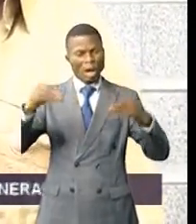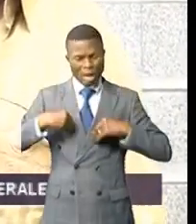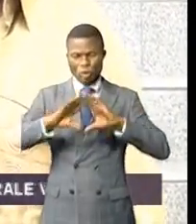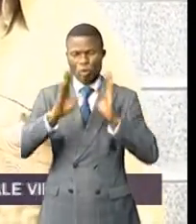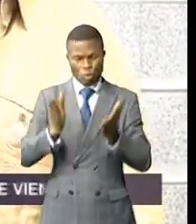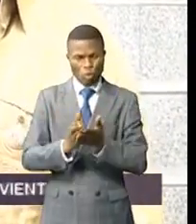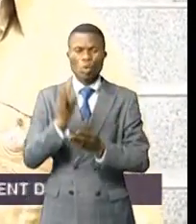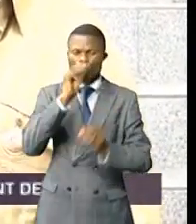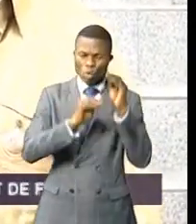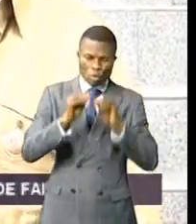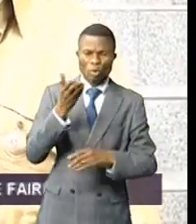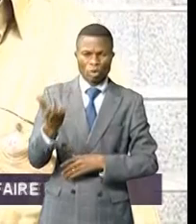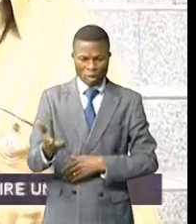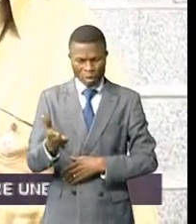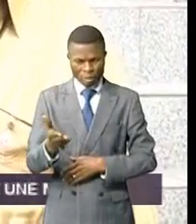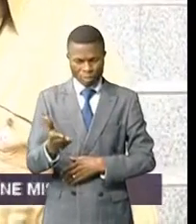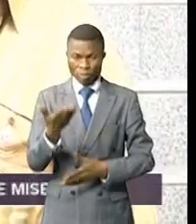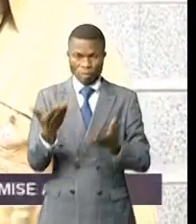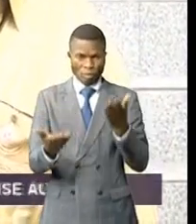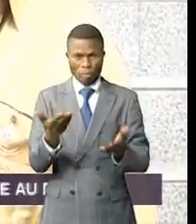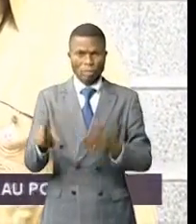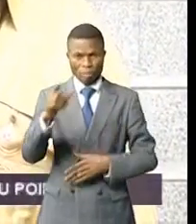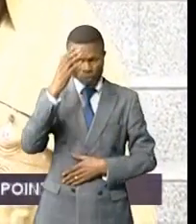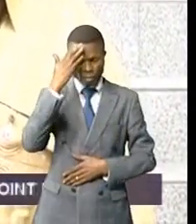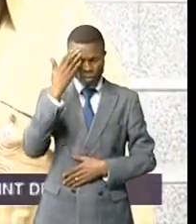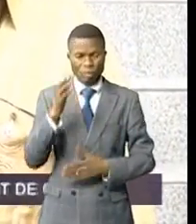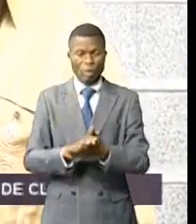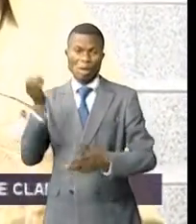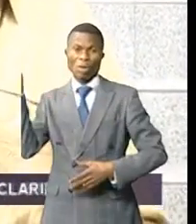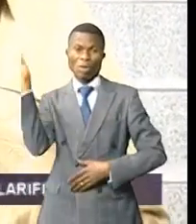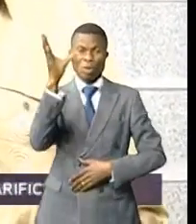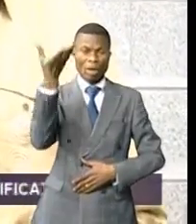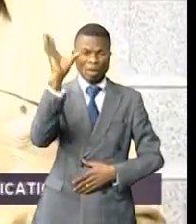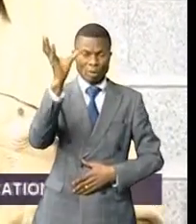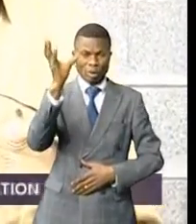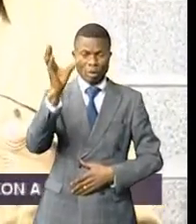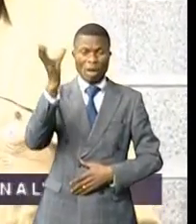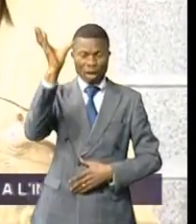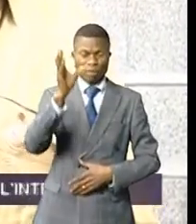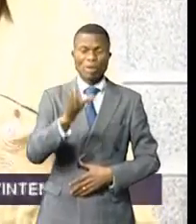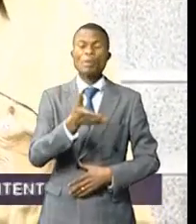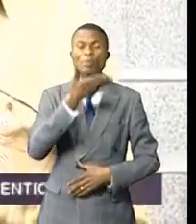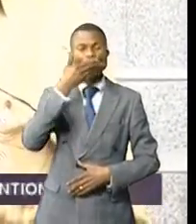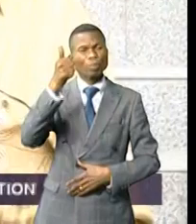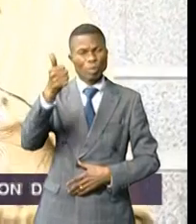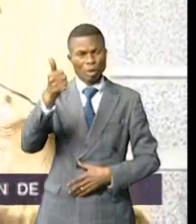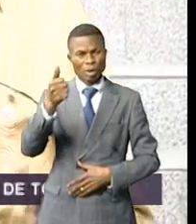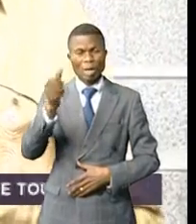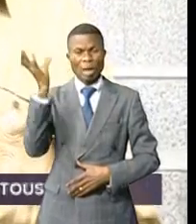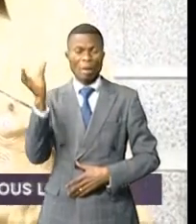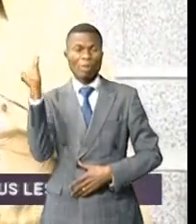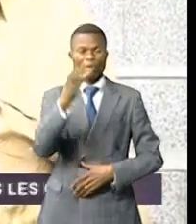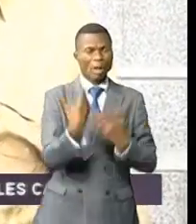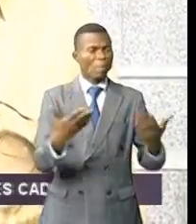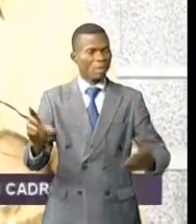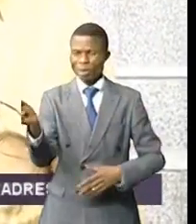tout. Et on jette que la pierre sur le fruit mûr. On ne jette pas là où il n'y a